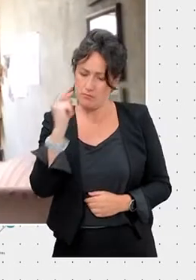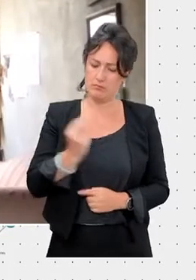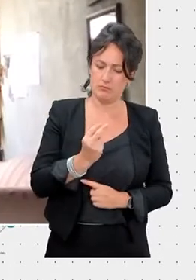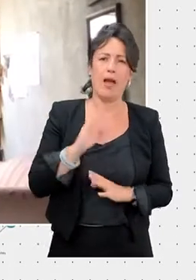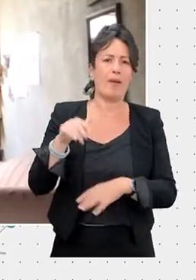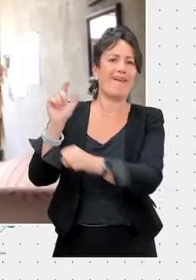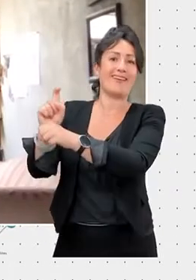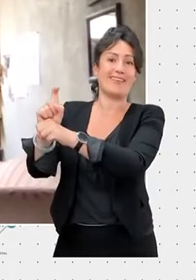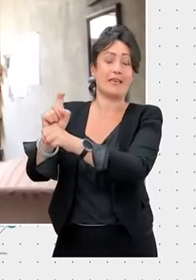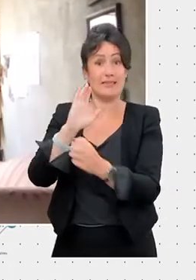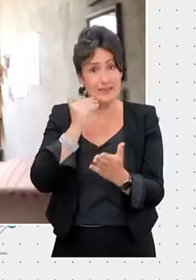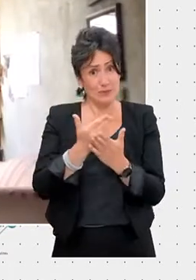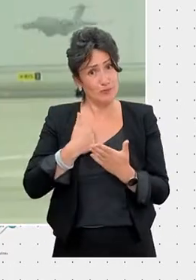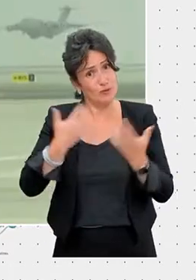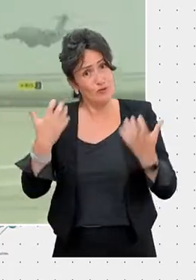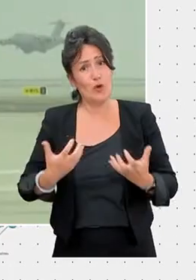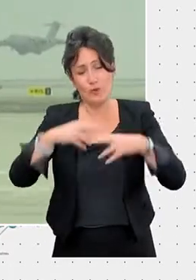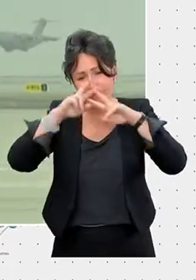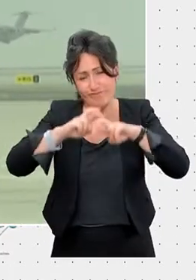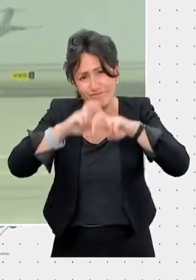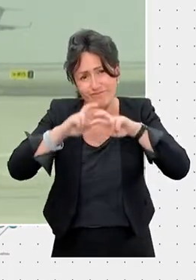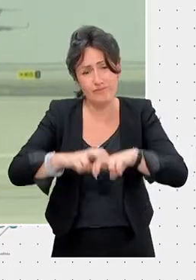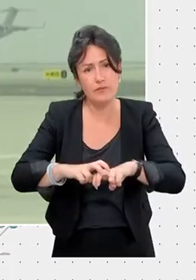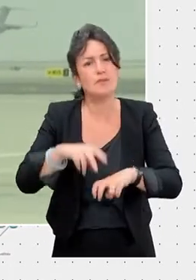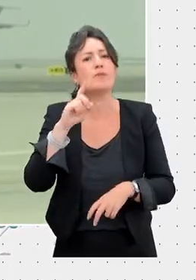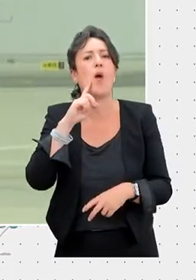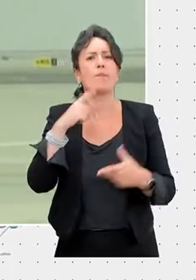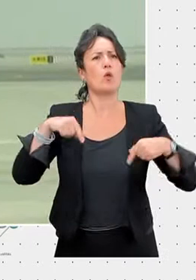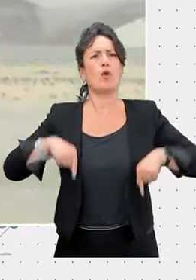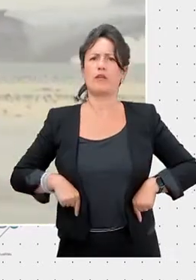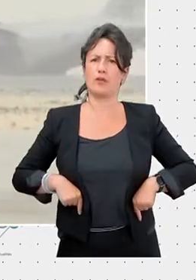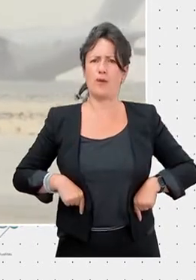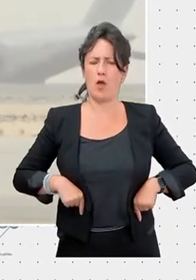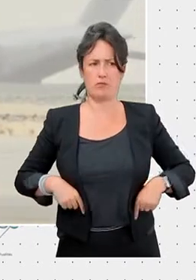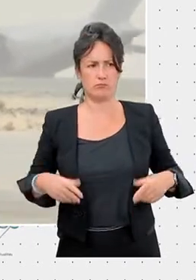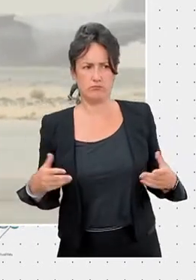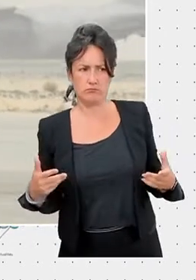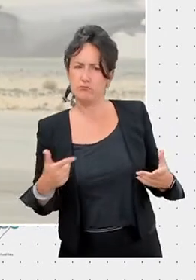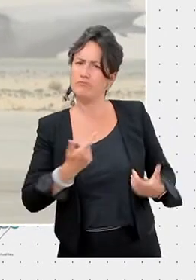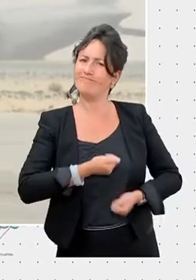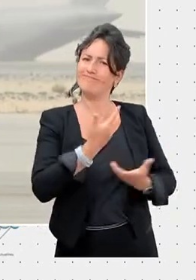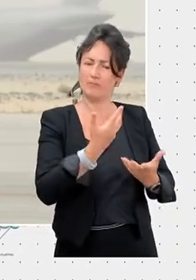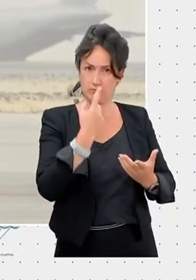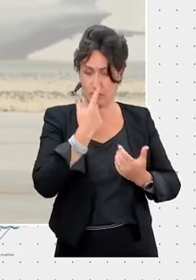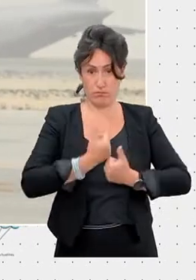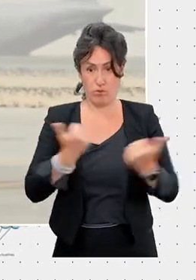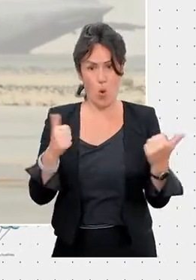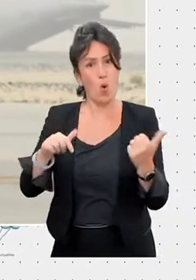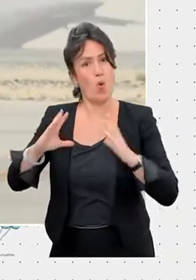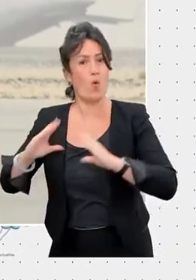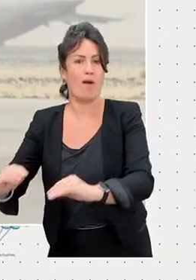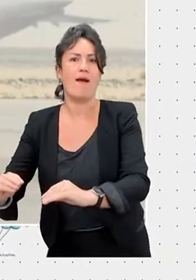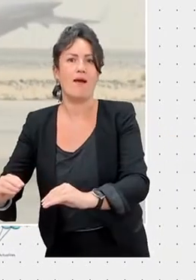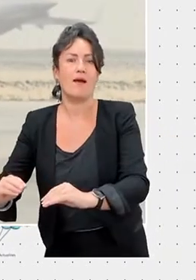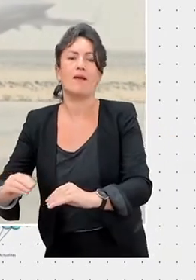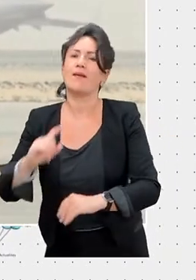laquelle j'ai demandé cette commission d'enquête. Parce que si vous voulez, la position du gouvernement est vraiment très différente de la position sur le terrain. Et il faut qu'on